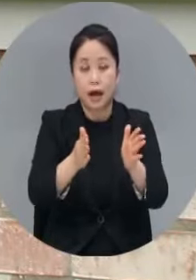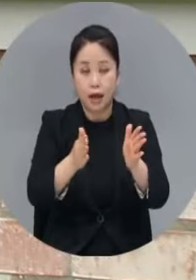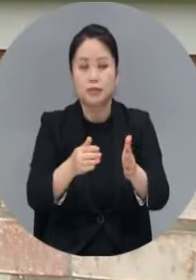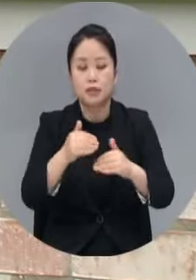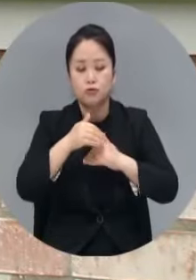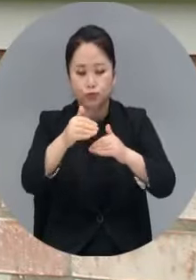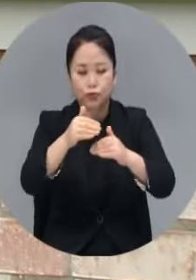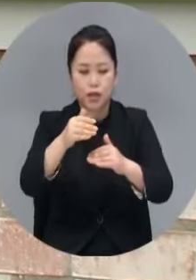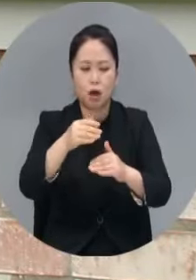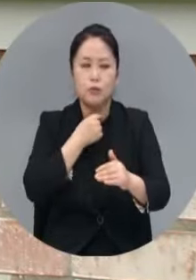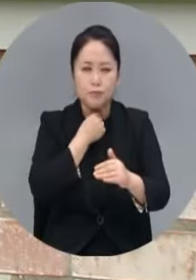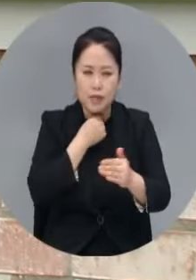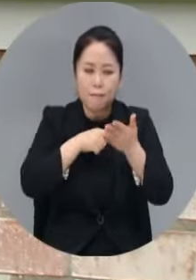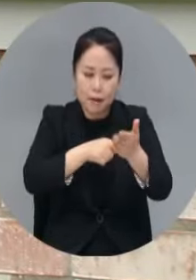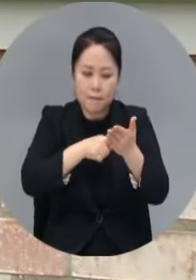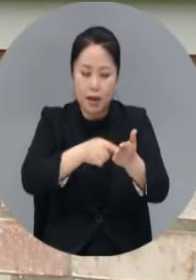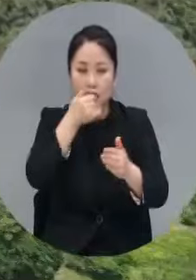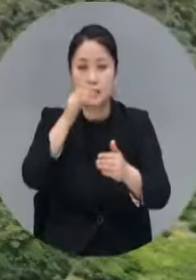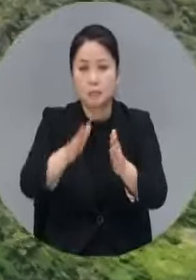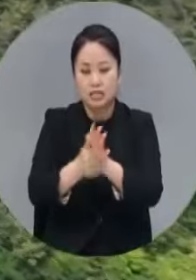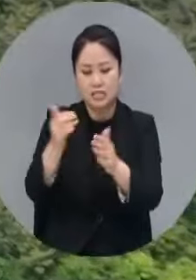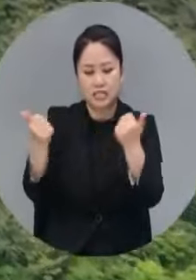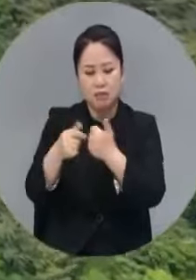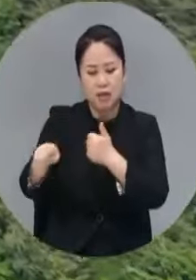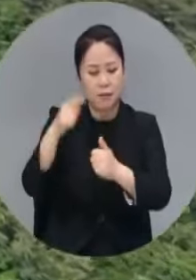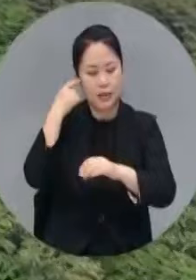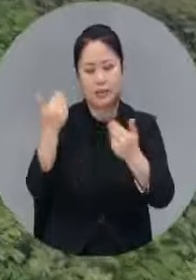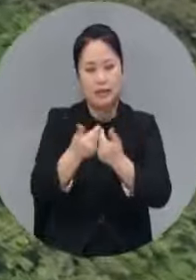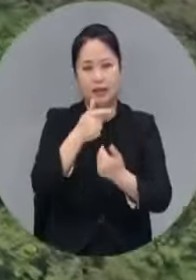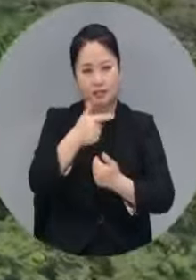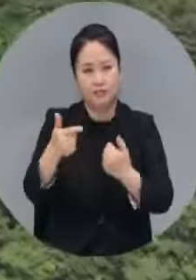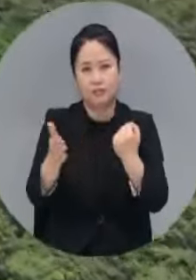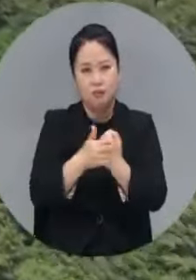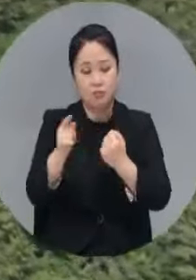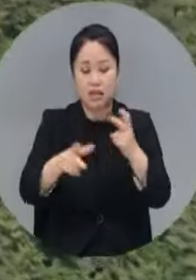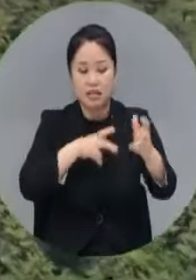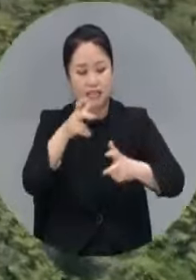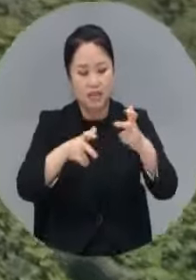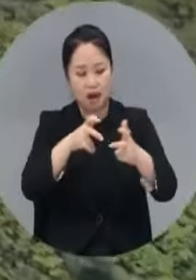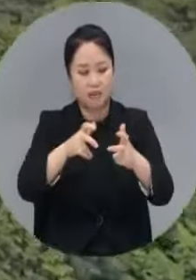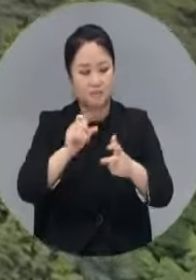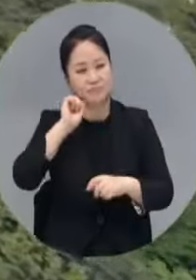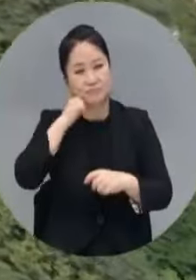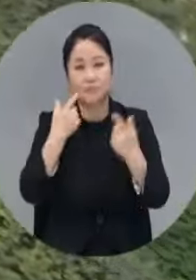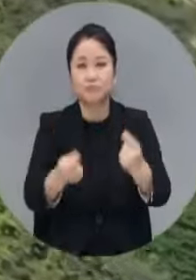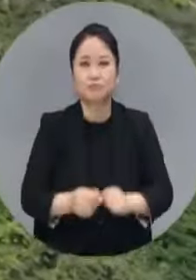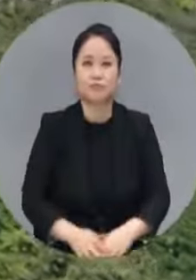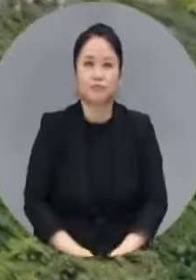국립대 교수들의 반발도 거세지고 있어 사업이 순항하기는 쉽지 않아 보입니다. MBC 뉴스 김윤아입니다.